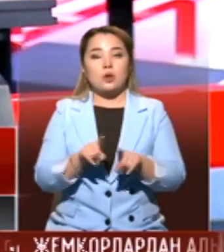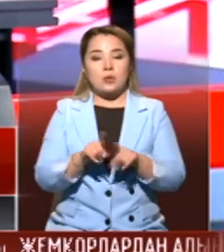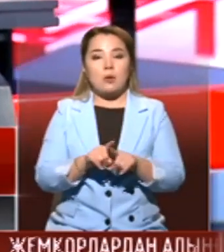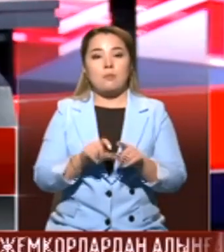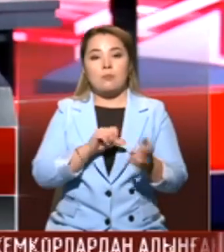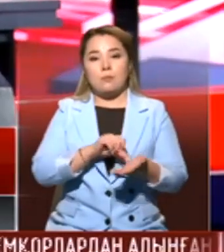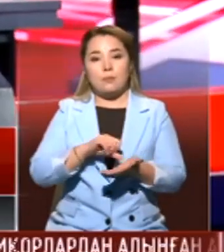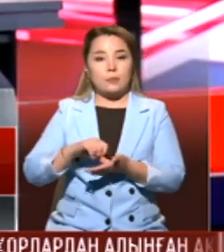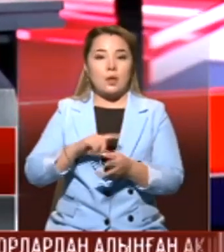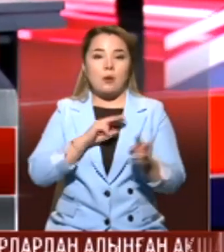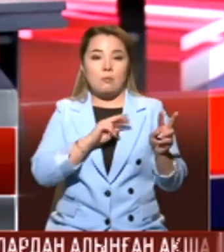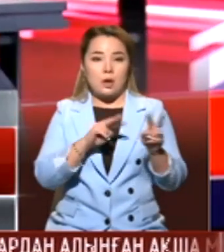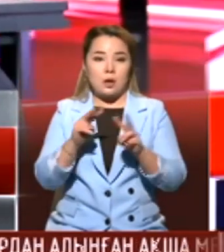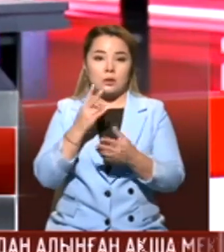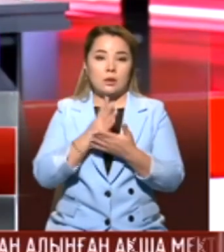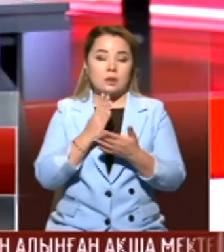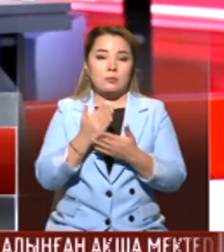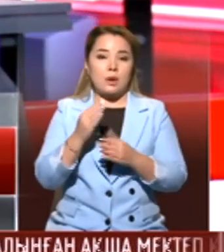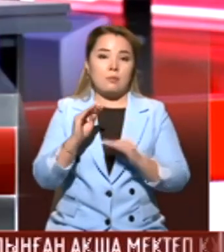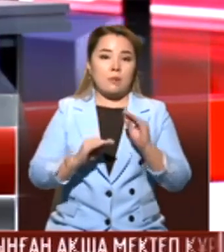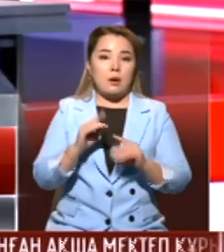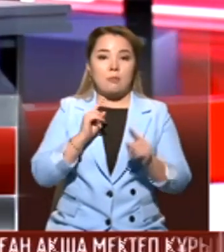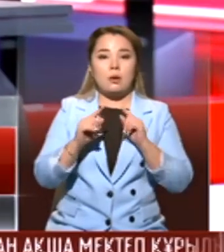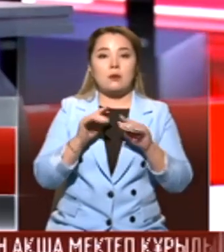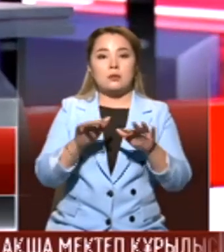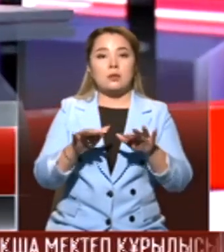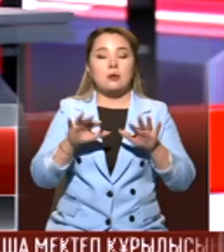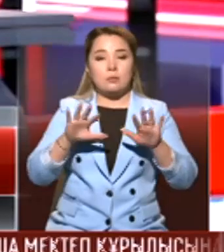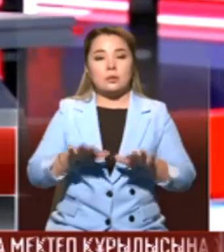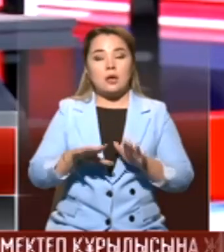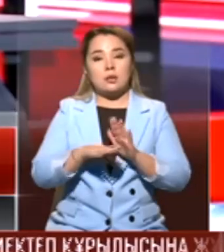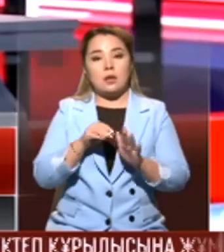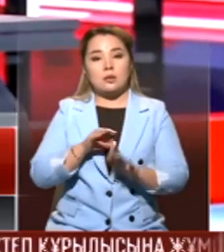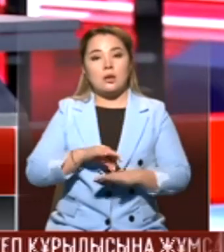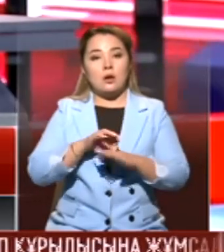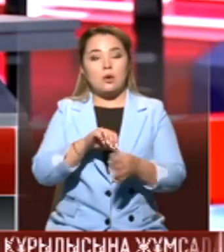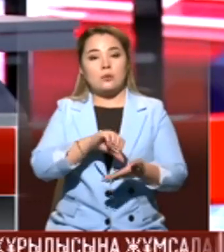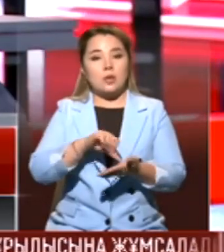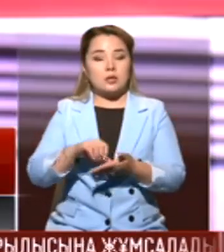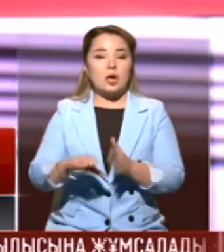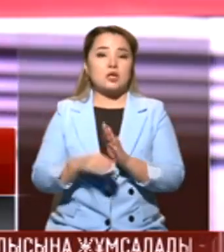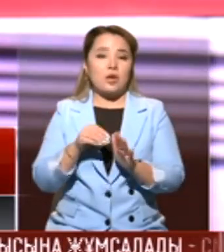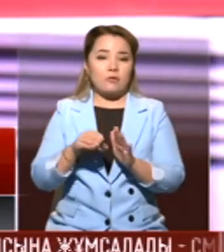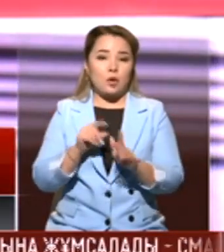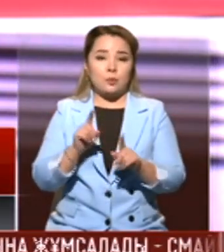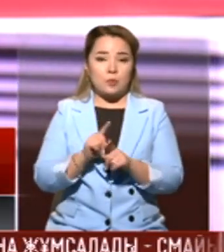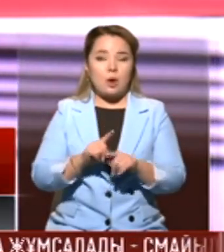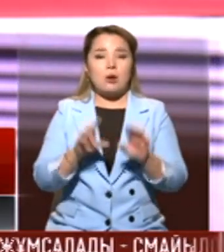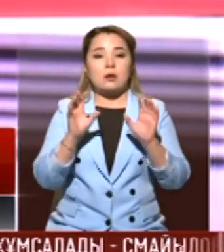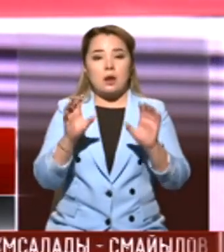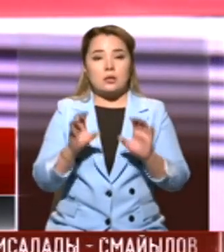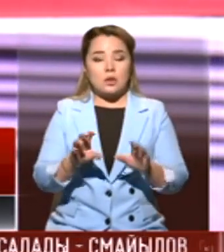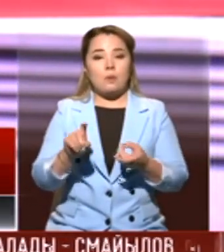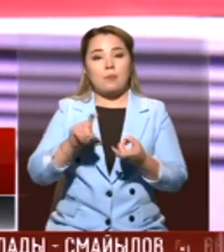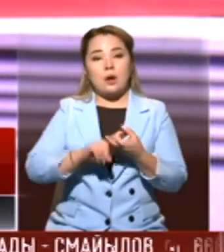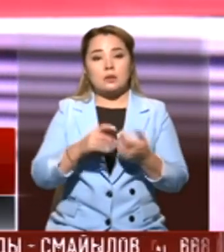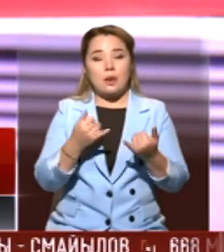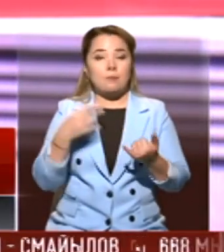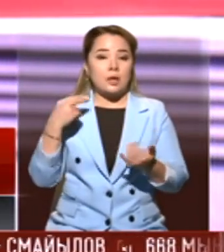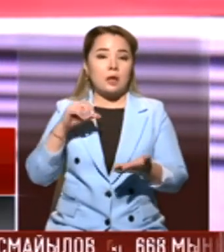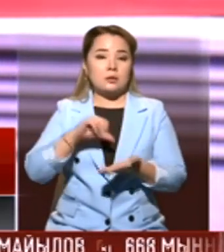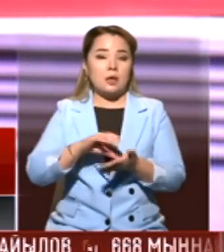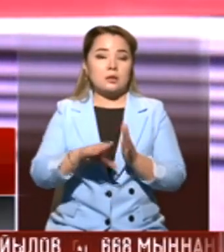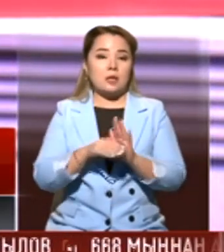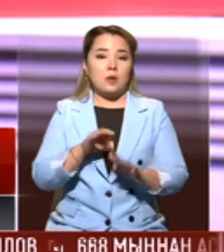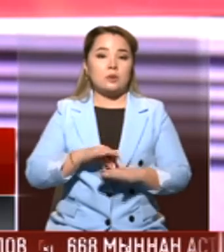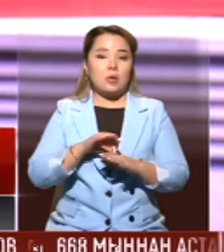құрылды. Қазіргі уақытта дейін олар парламент сайлауында да қатысты, кейіннен референдумға да қатысты, конституцияға қатысты байланысты, қазіргі міне президент сайлауына